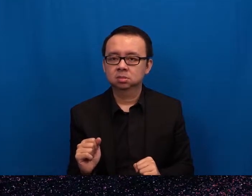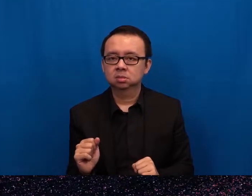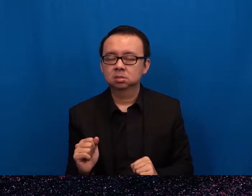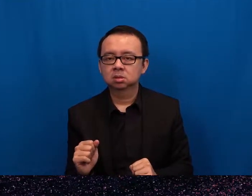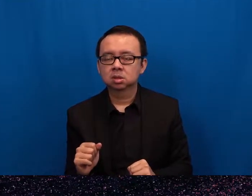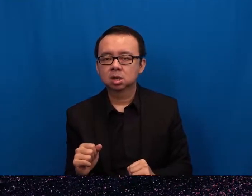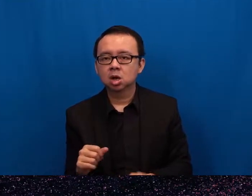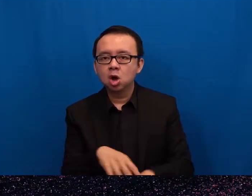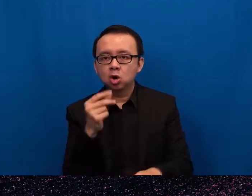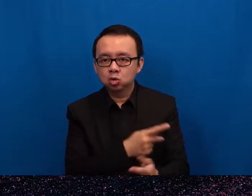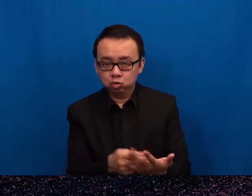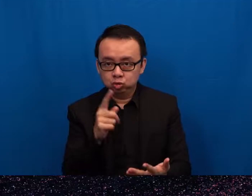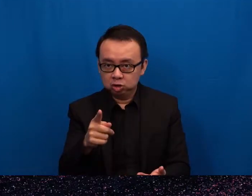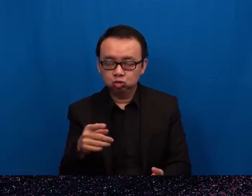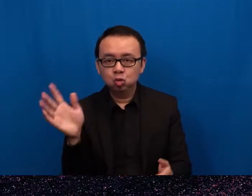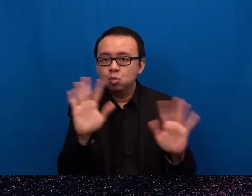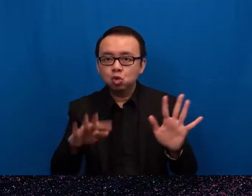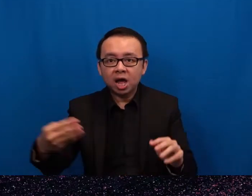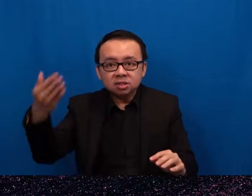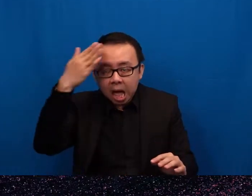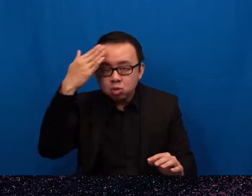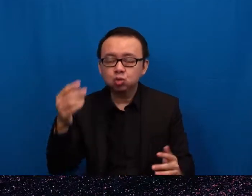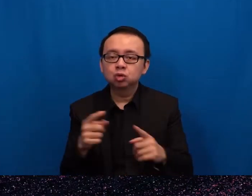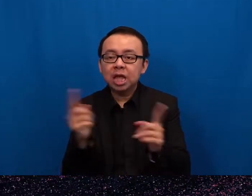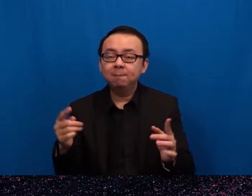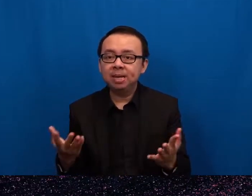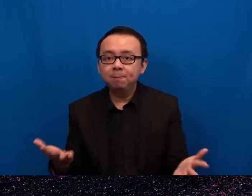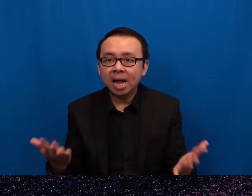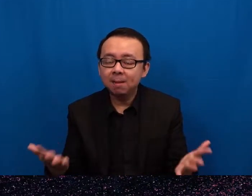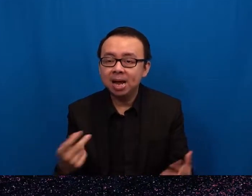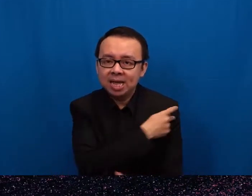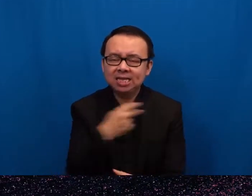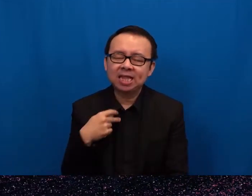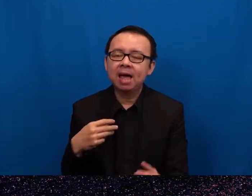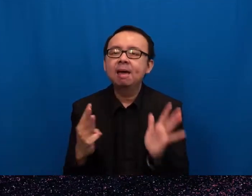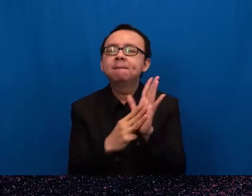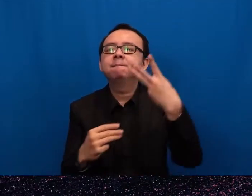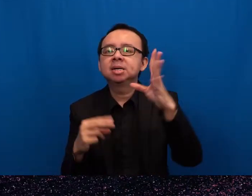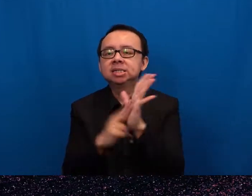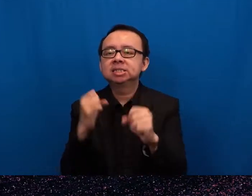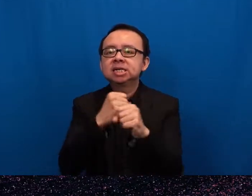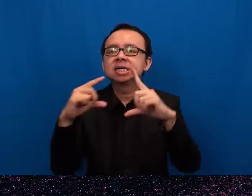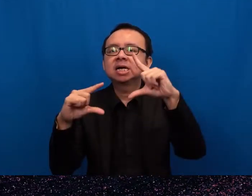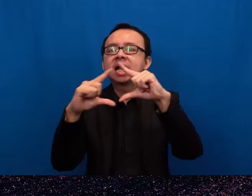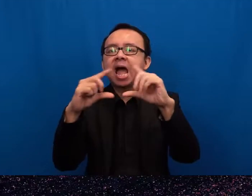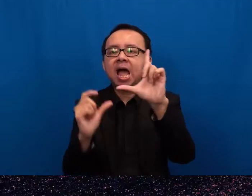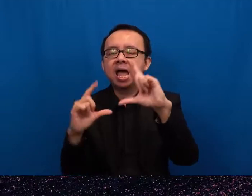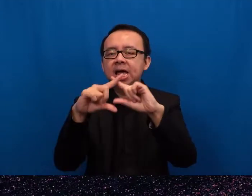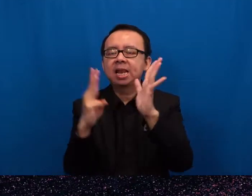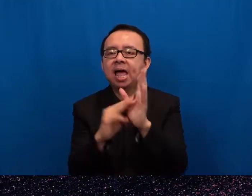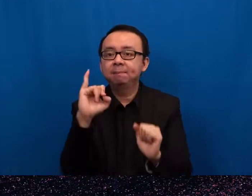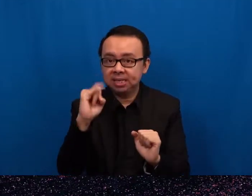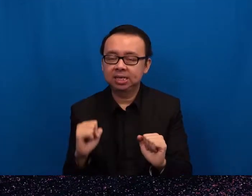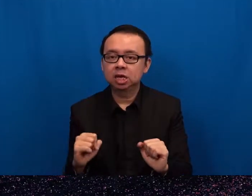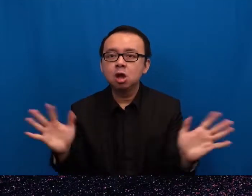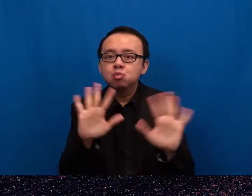mengalami jamahan, mengalami perubahan. Itu yang membuat penghulu pergi dan dibelenggu. Bukan